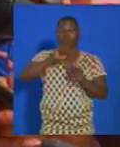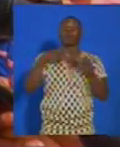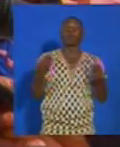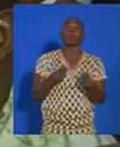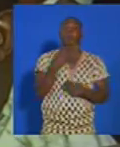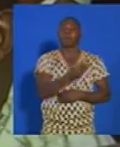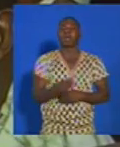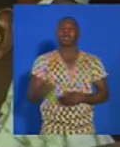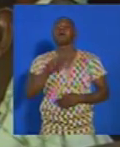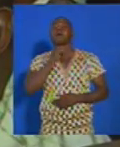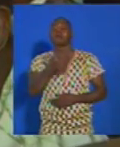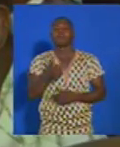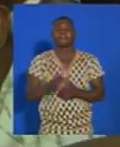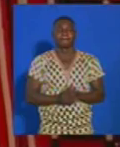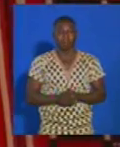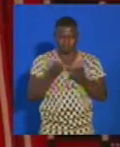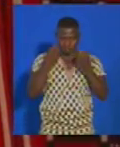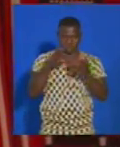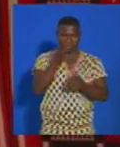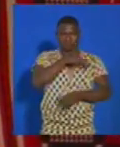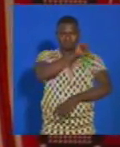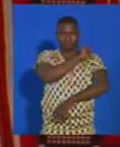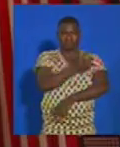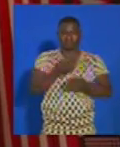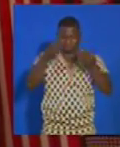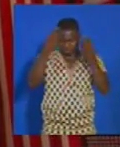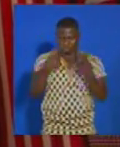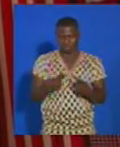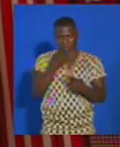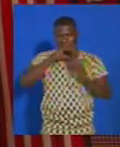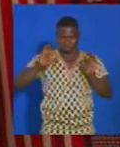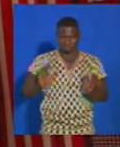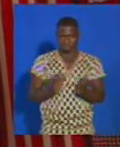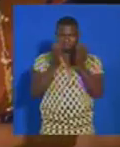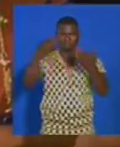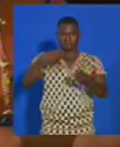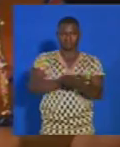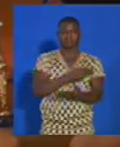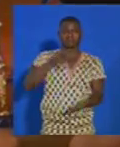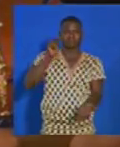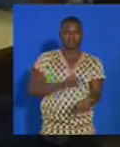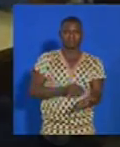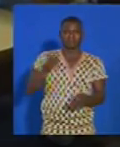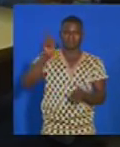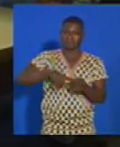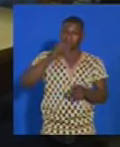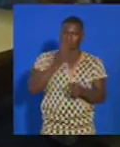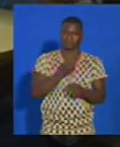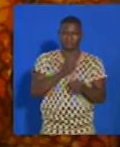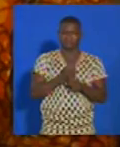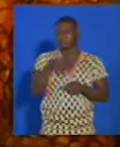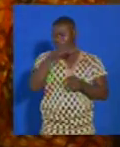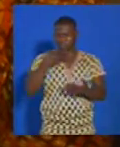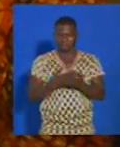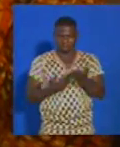fait défaut. Plusieurs personnalités présentes à la cérémonie ont encouragé les nouveaux gynécologues à se mettre résolument au service